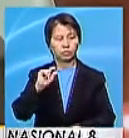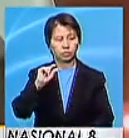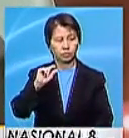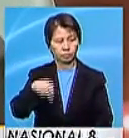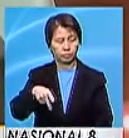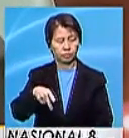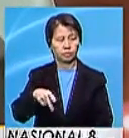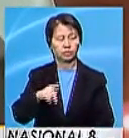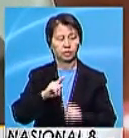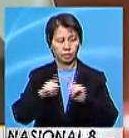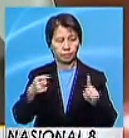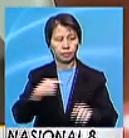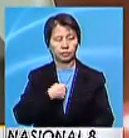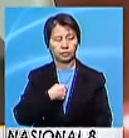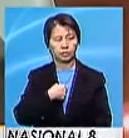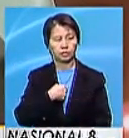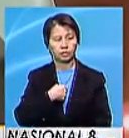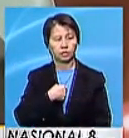tetapi